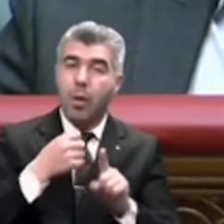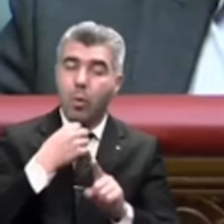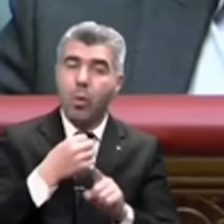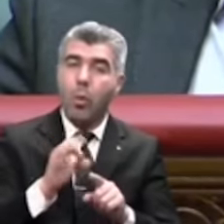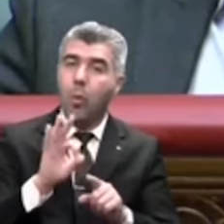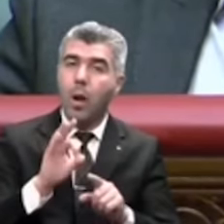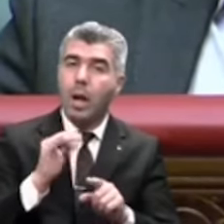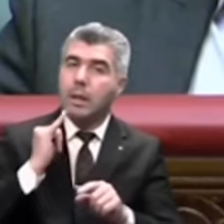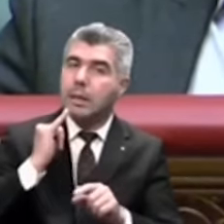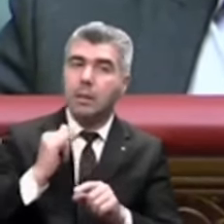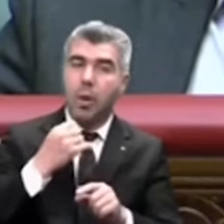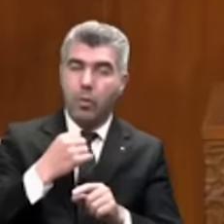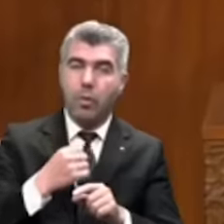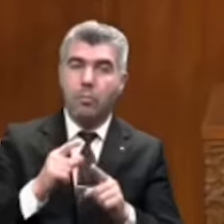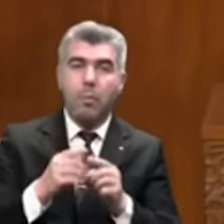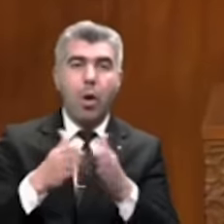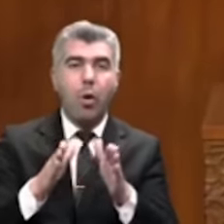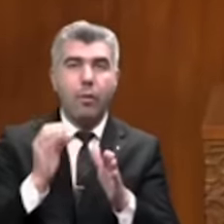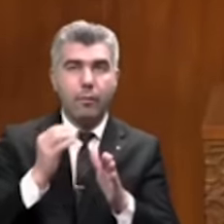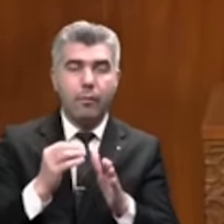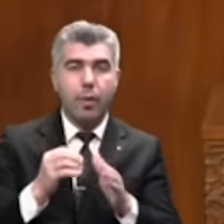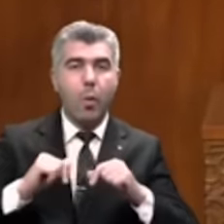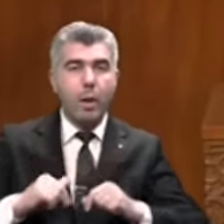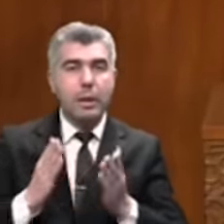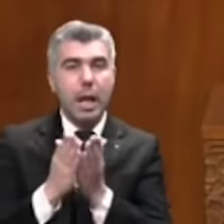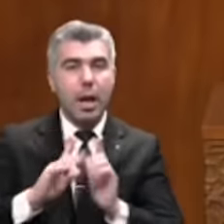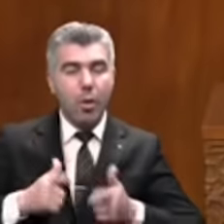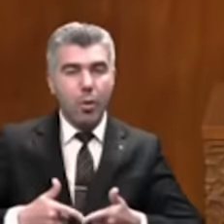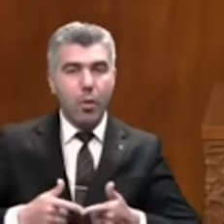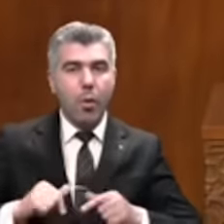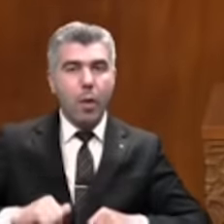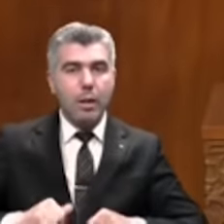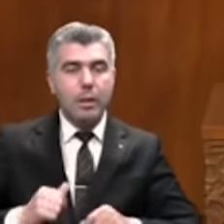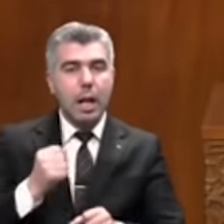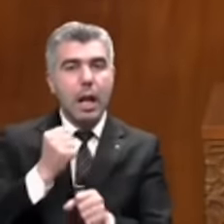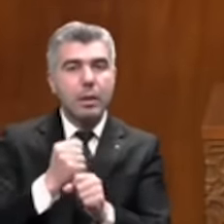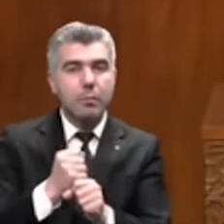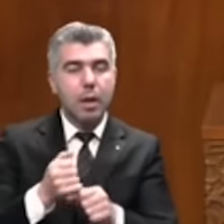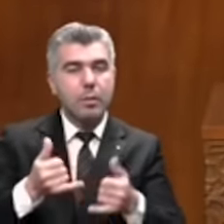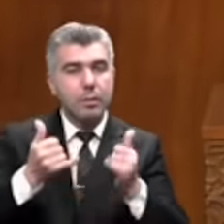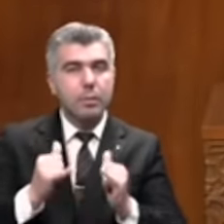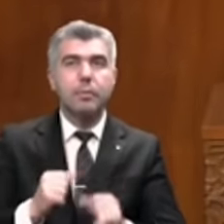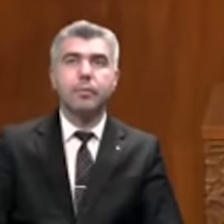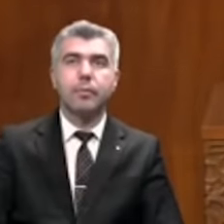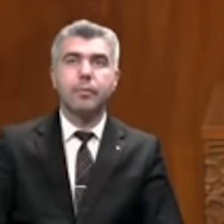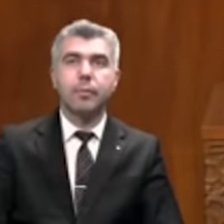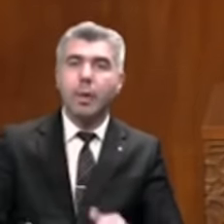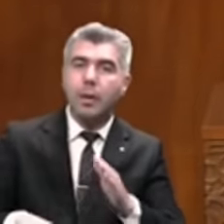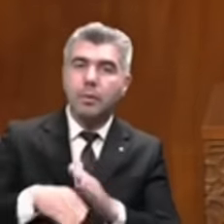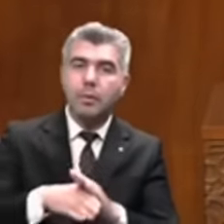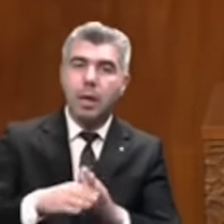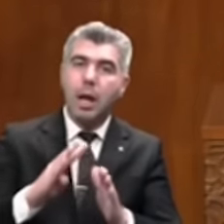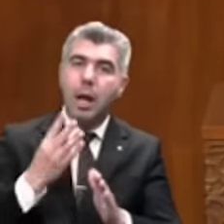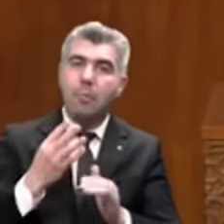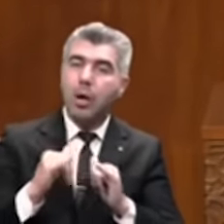والباب مفتوح، والسي شاكيب بن موسى والسي سكوري كانوا جالسين معنا هنا، خرجوا مع ربعة